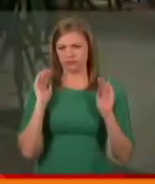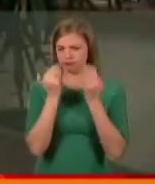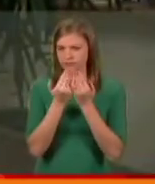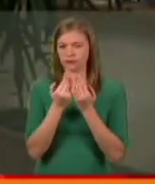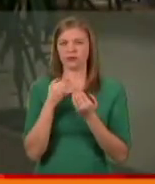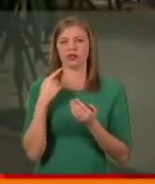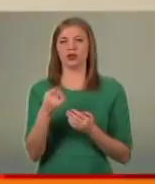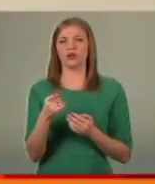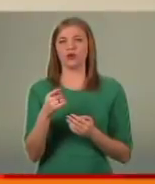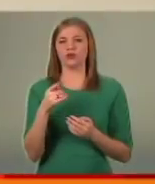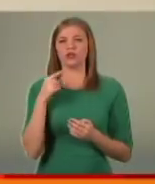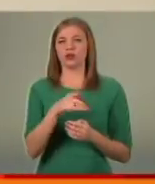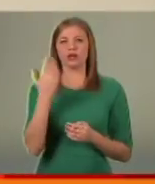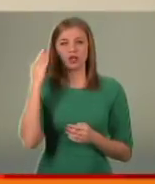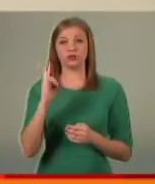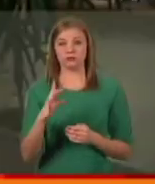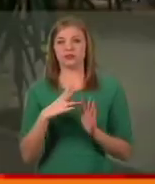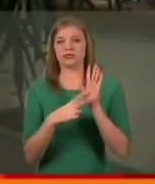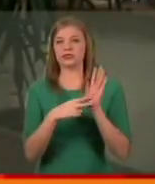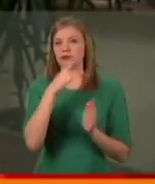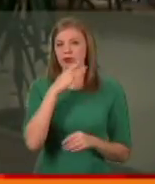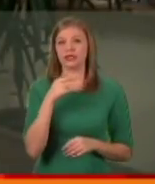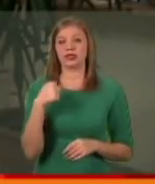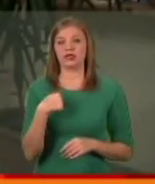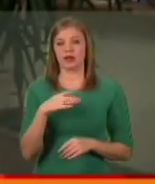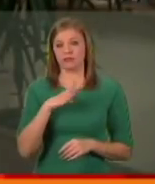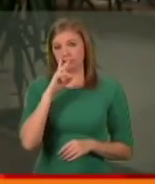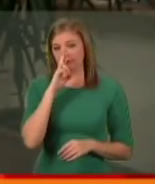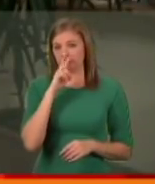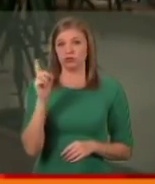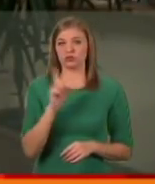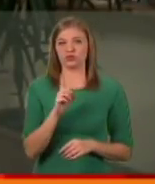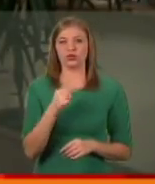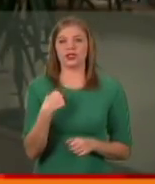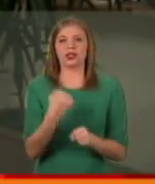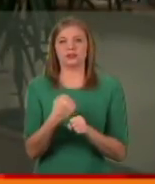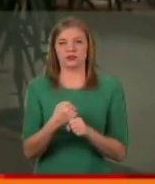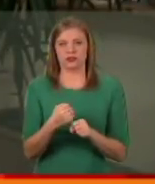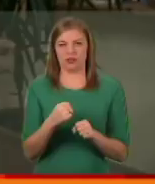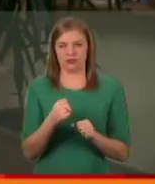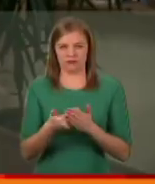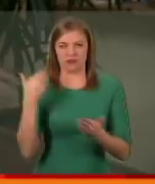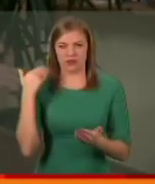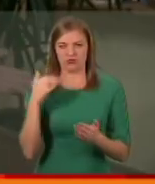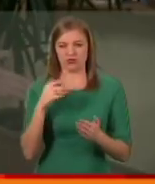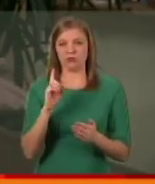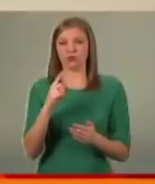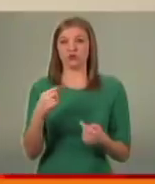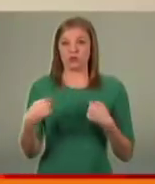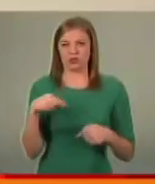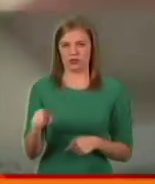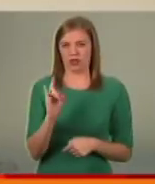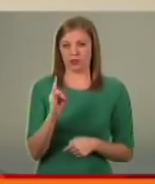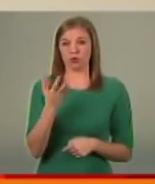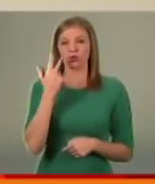он видел всю меня в крови, ему было тогда 7 лет. Я сильно винила себя в том, что ну, я не сделала этого раньше, потому что он реально страдал ребенок.